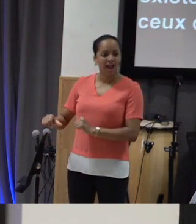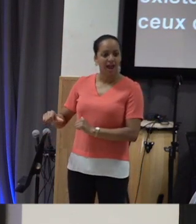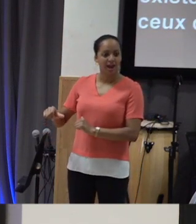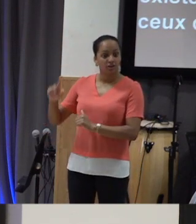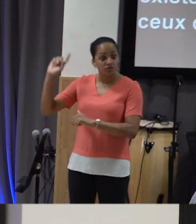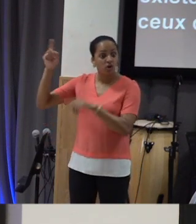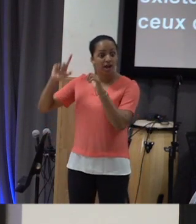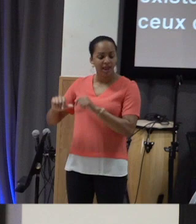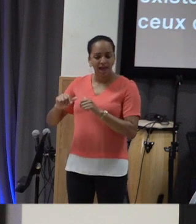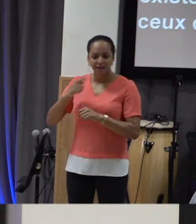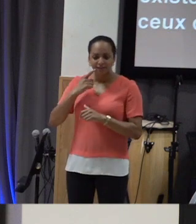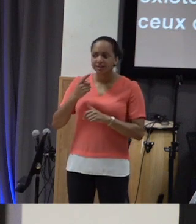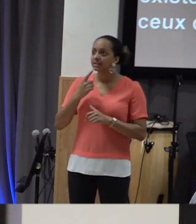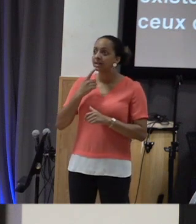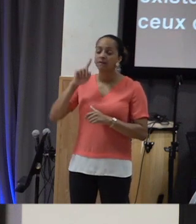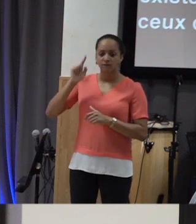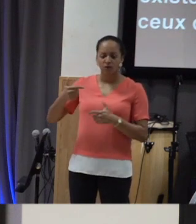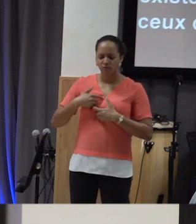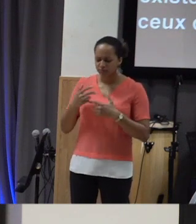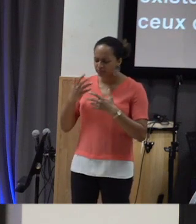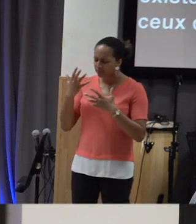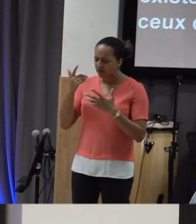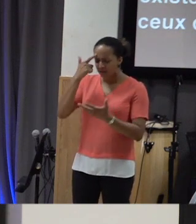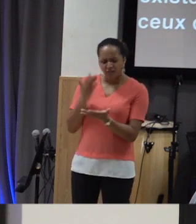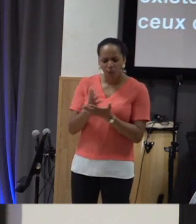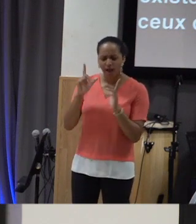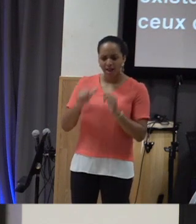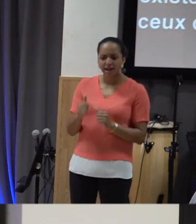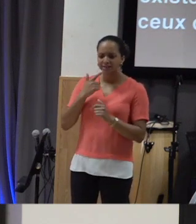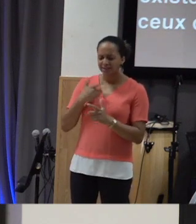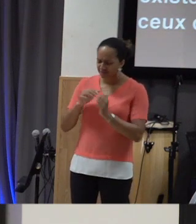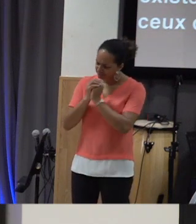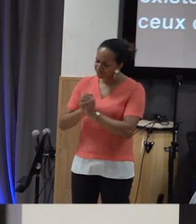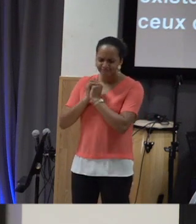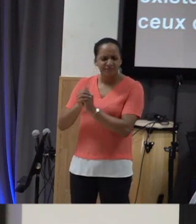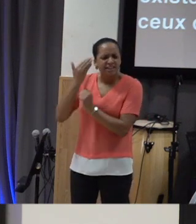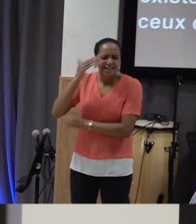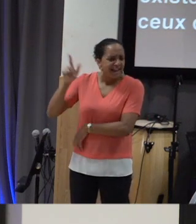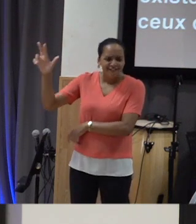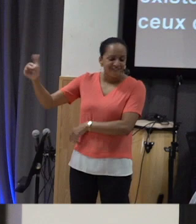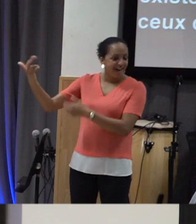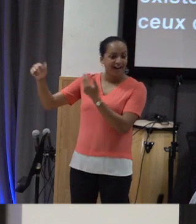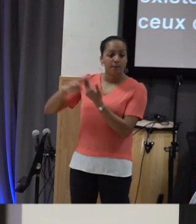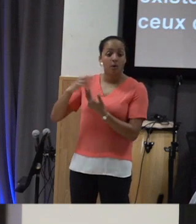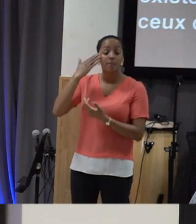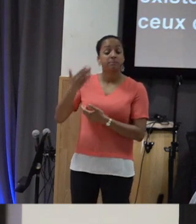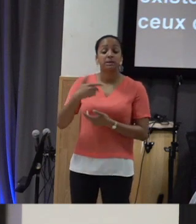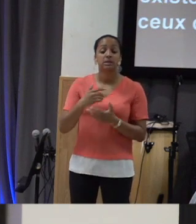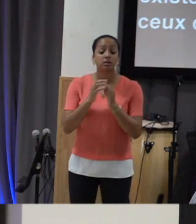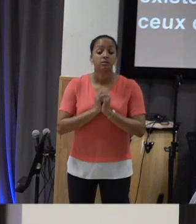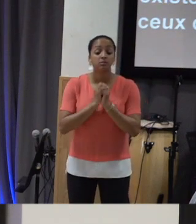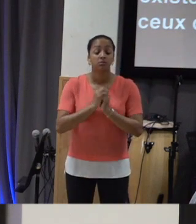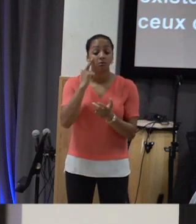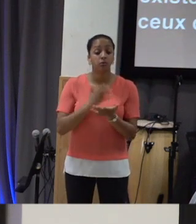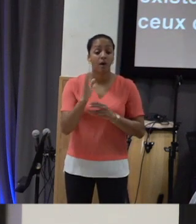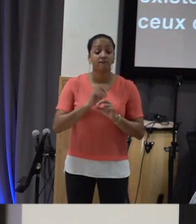le cherchent. Amen. » Celui qui a foi croit que Dieu répond aux prières. Celui qui n'a pas la foi ne croit pas que Dieu répond aux prières. C'est ce